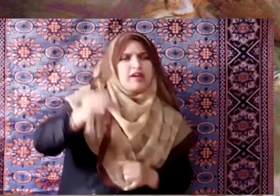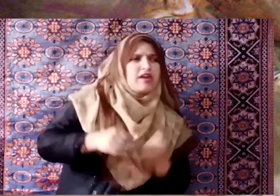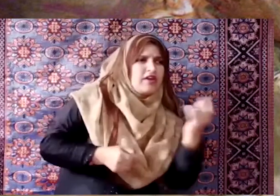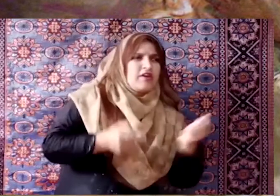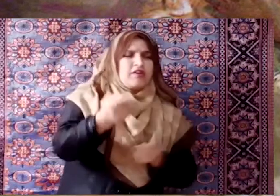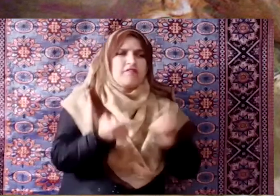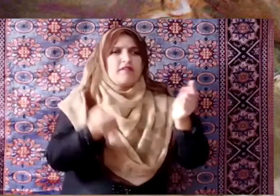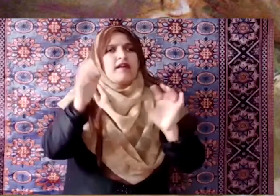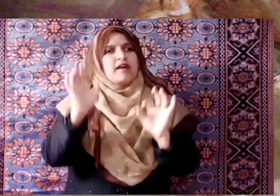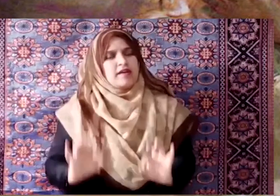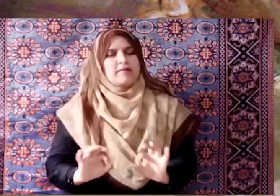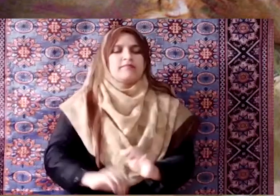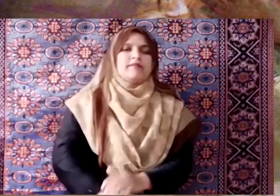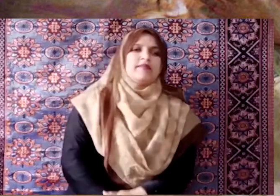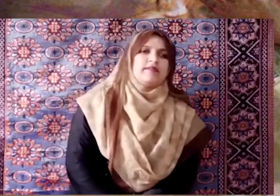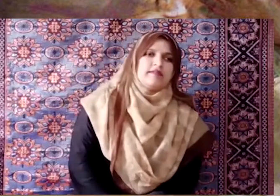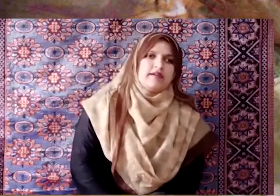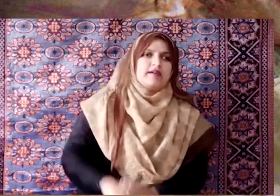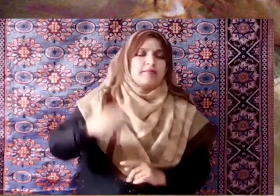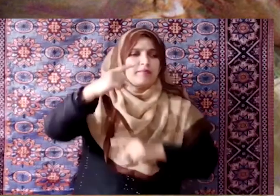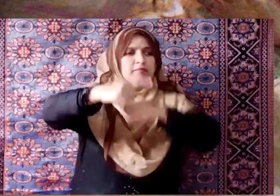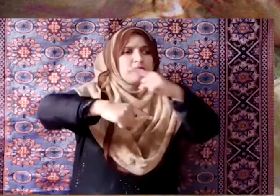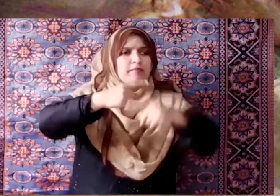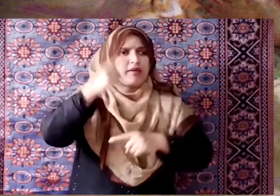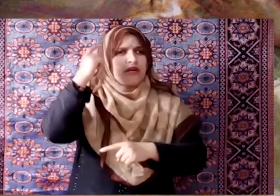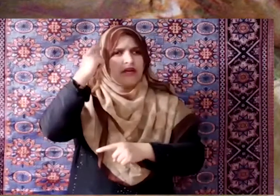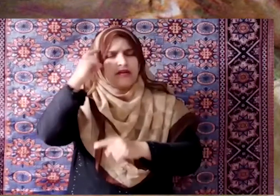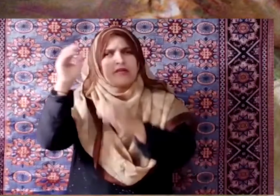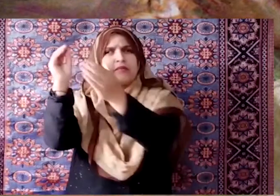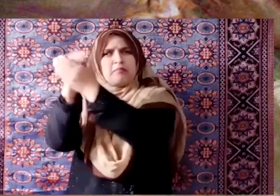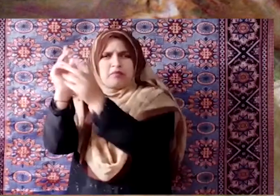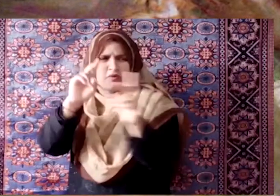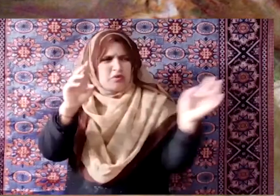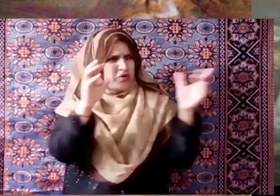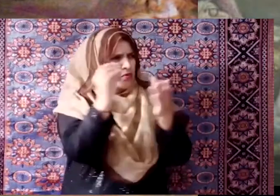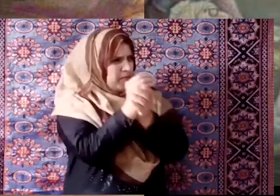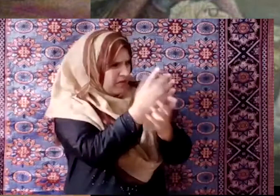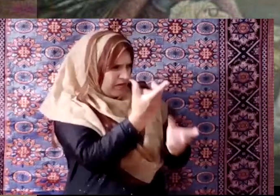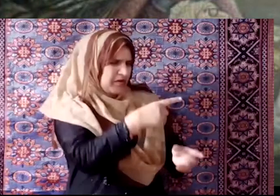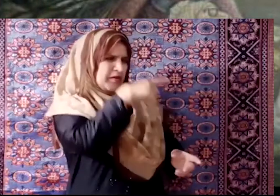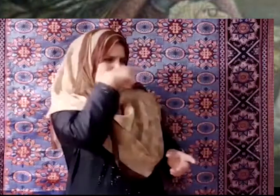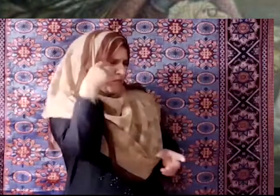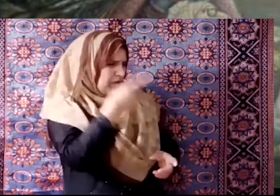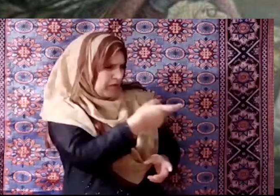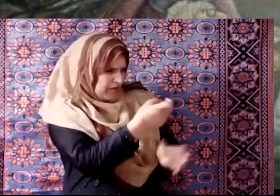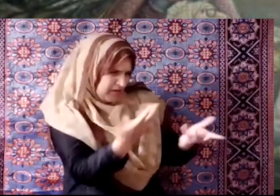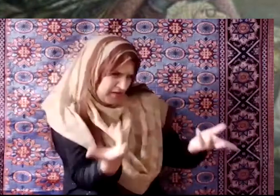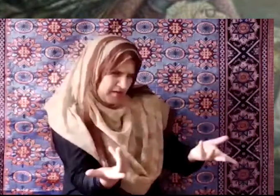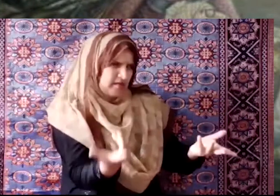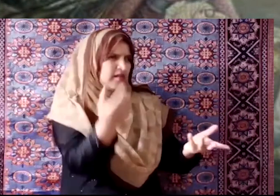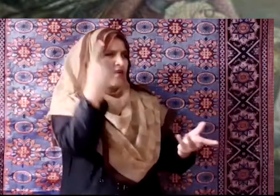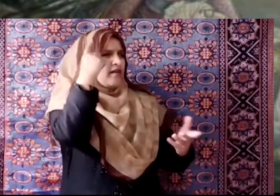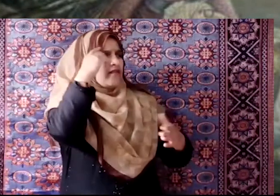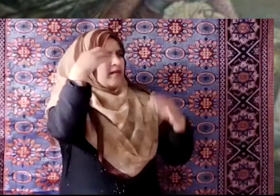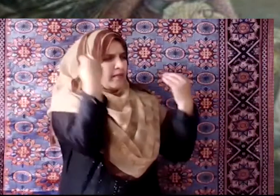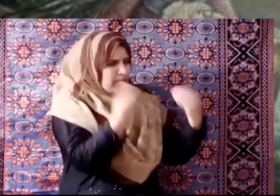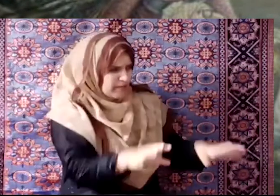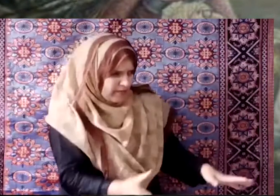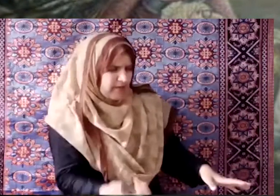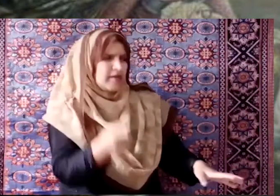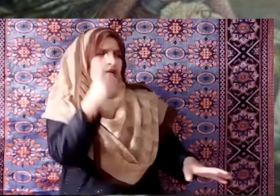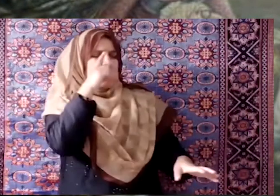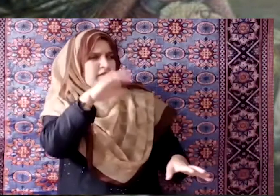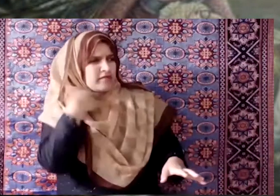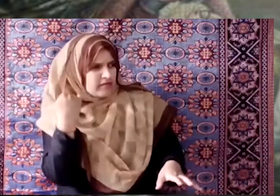بعد کے واقعات میں شدید اختلاف پایا جاتا ہے۔ بعض کہتے ہیں کہ رانجھا کو کھیڑو نے جنگل میں پکڑ کر مار دیا